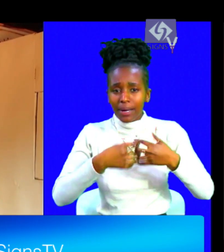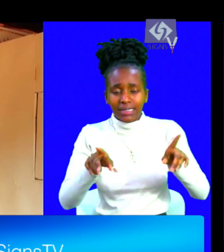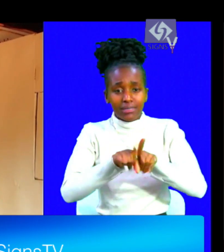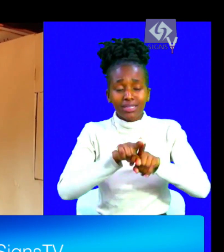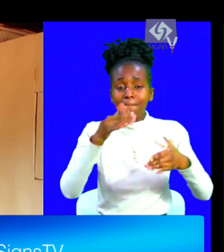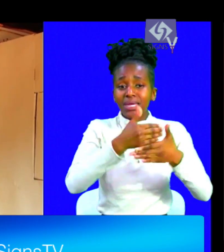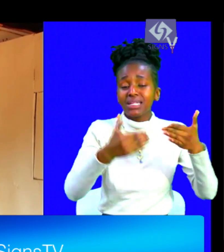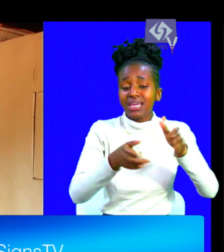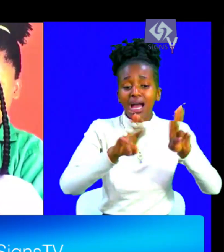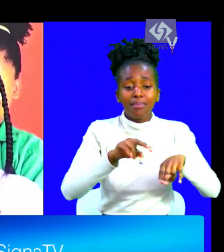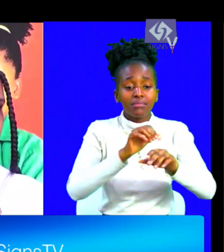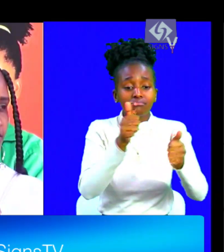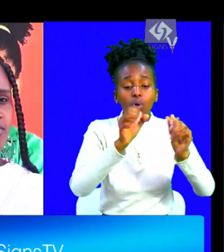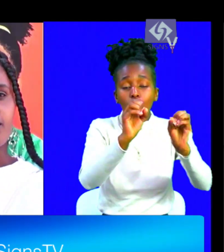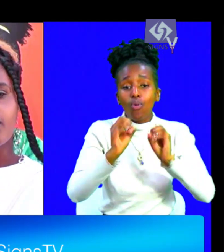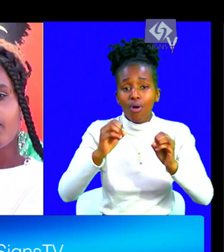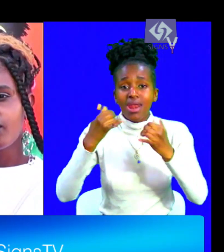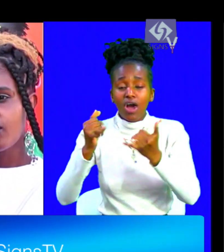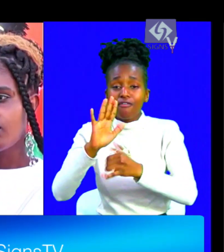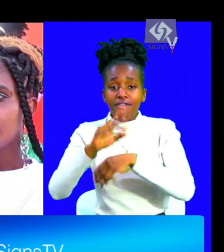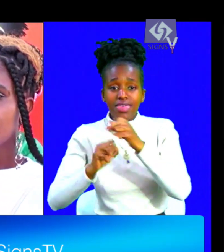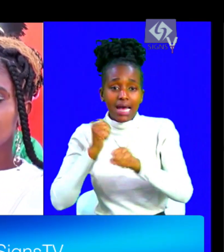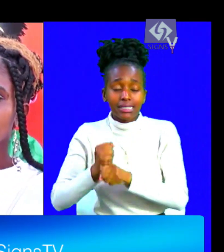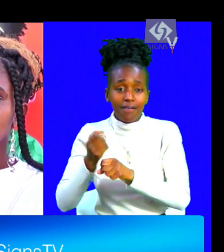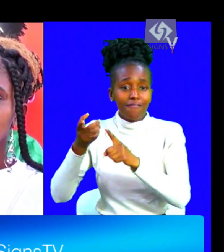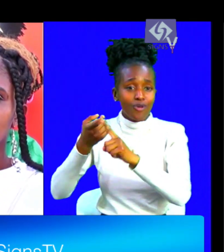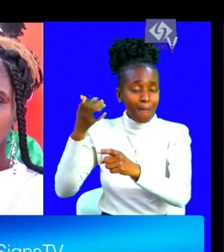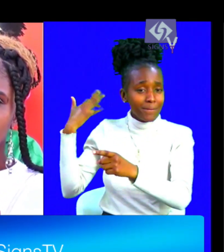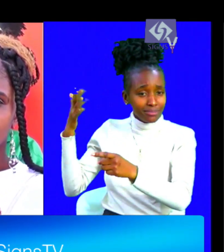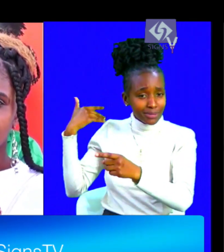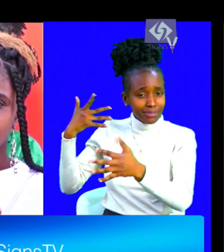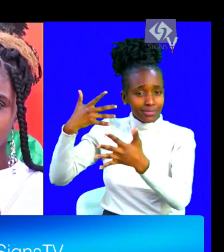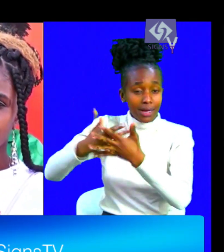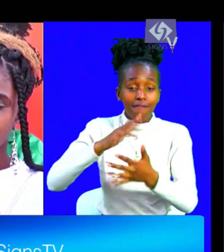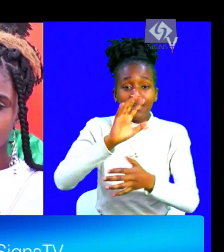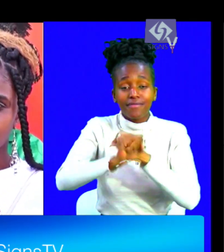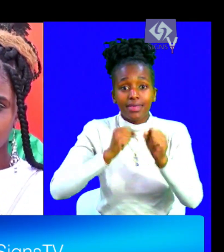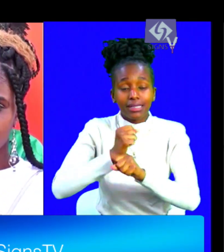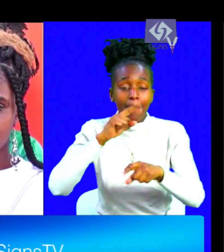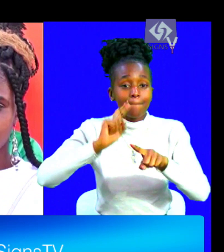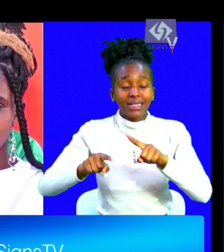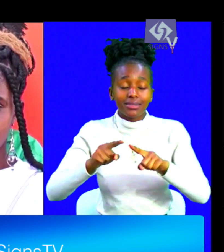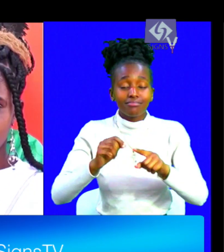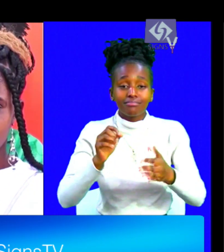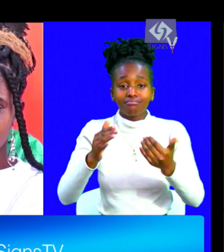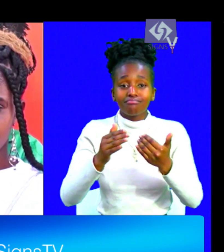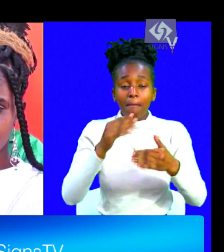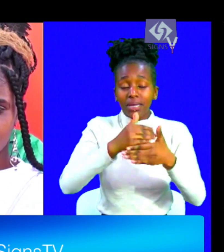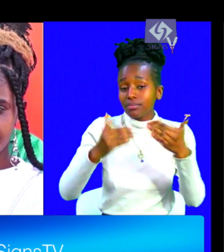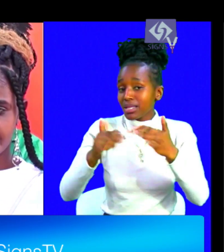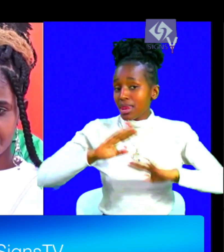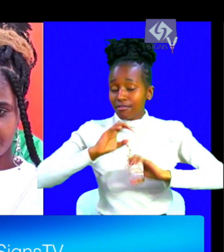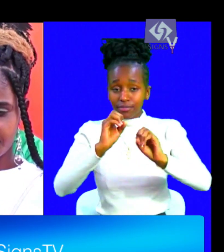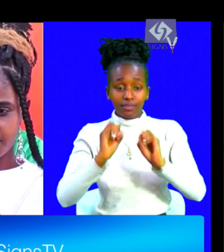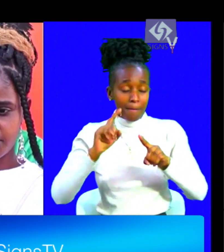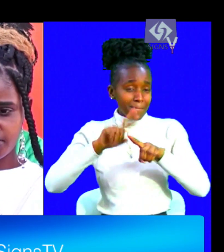miaka 5 imeisha. Sasa tumeshika mwaka wa 6 imeisha, tunaanzia mwaka wa 7 na bado zimekimia. At least tumeona Makima dispensary